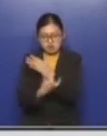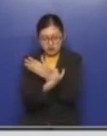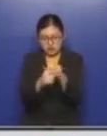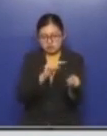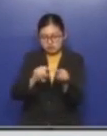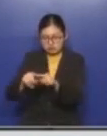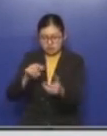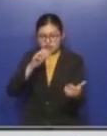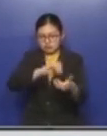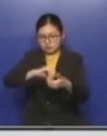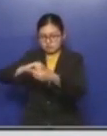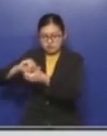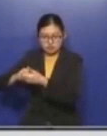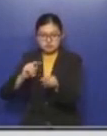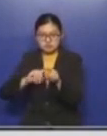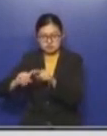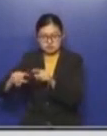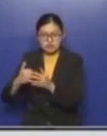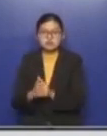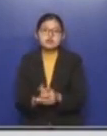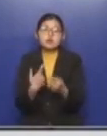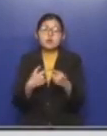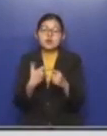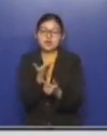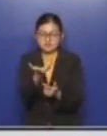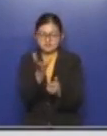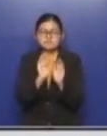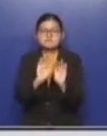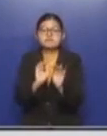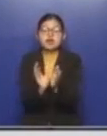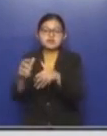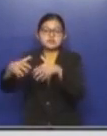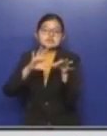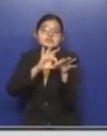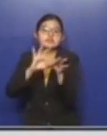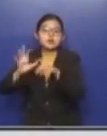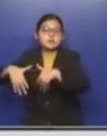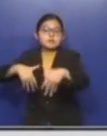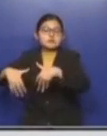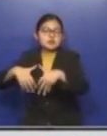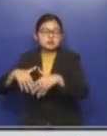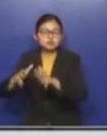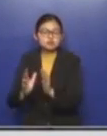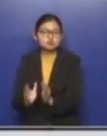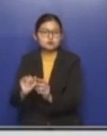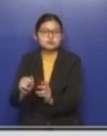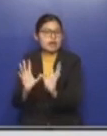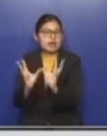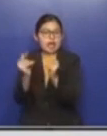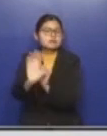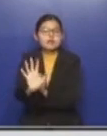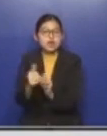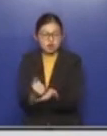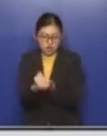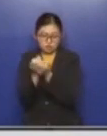ะให้หายไปโดยเฉพาะเกี่ยวกับประชาชนผมฝากท่านผู้บริหารกลับไปทบทวนด้วยว่าอันไหนที่ประชาชน